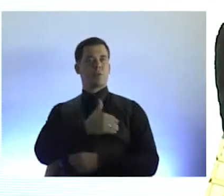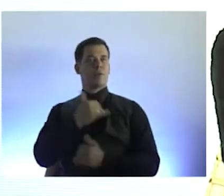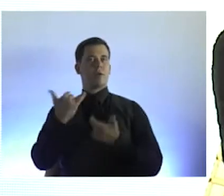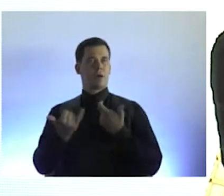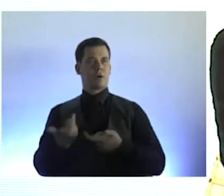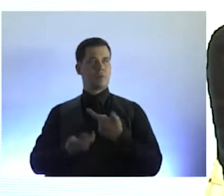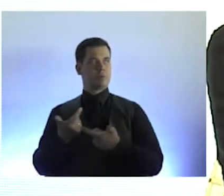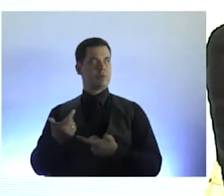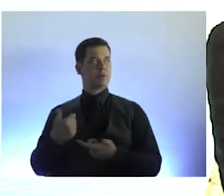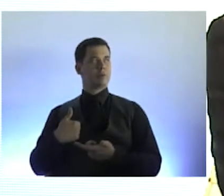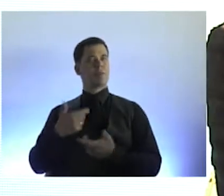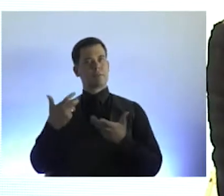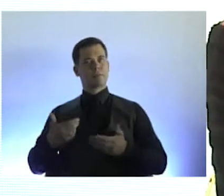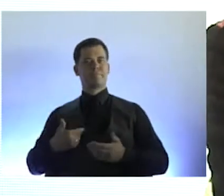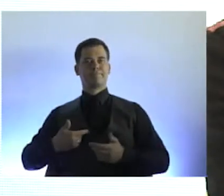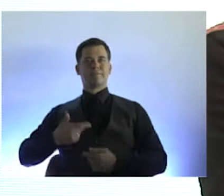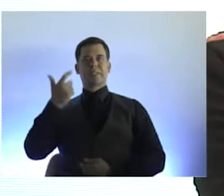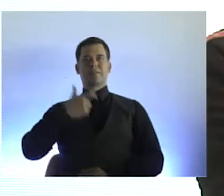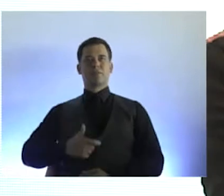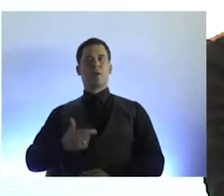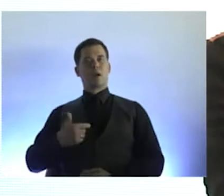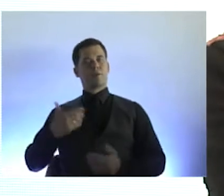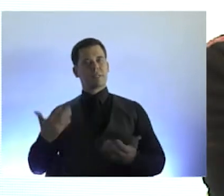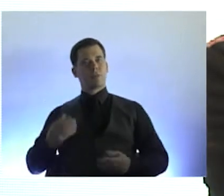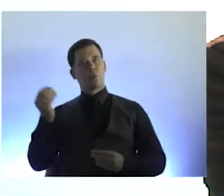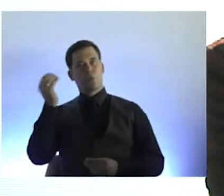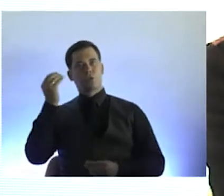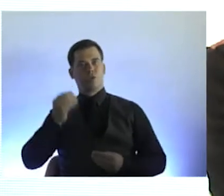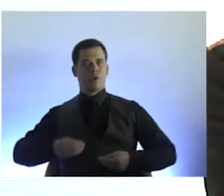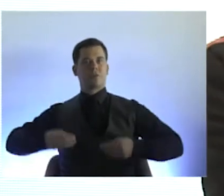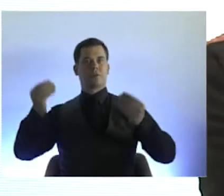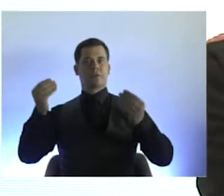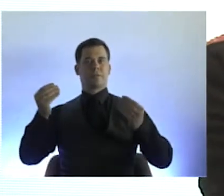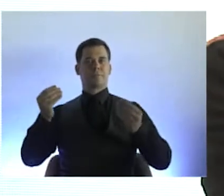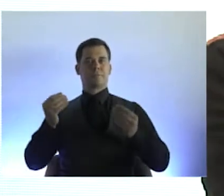mnie tego nie zabiła, ale to ja tak z takim całe przeświadczeniem szczęście skończyłam szkołę.